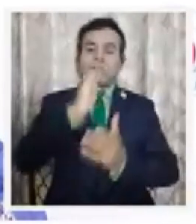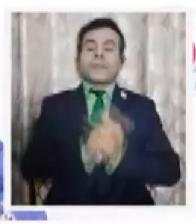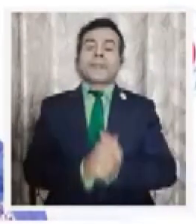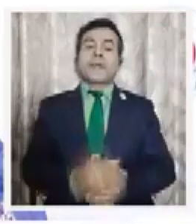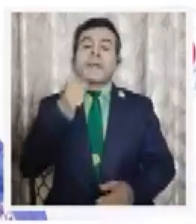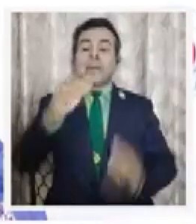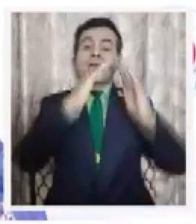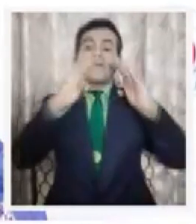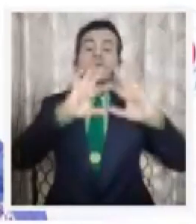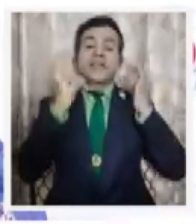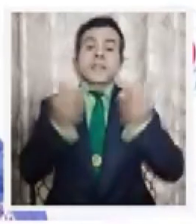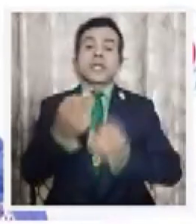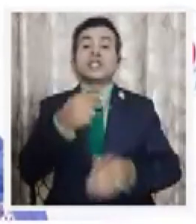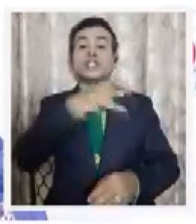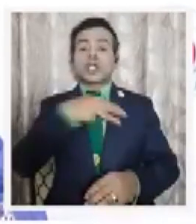করুন।